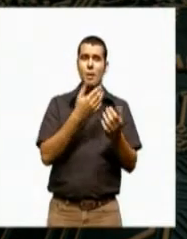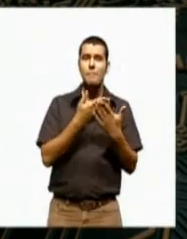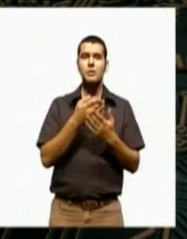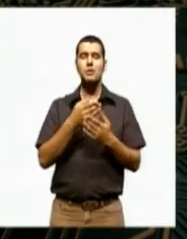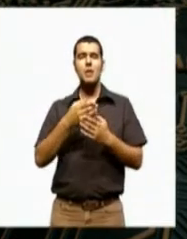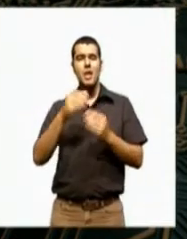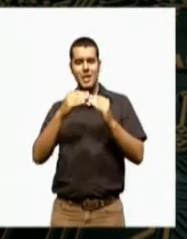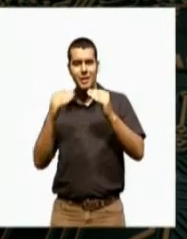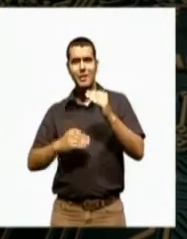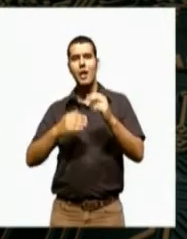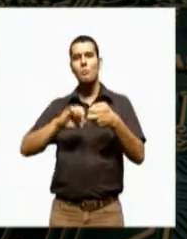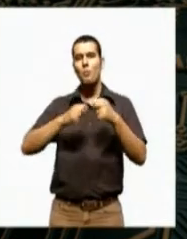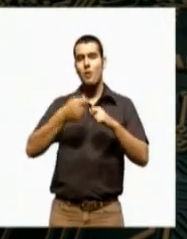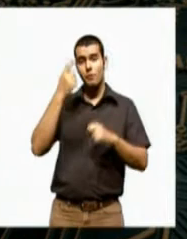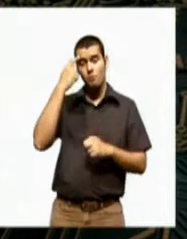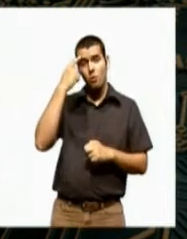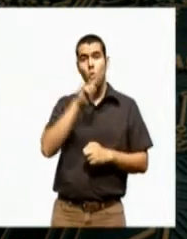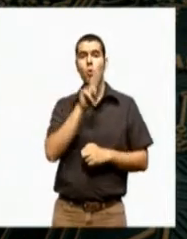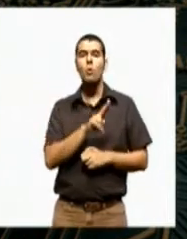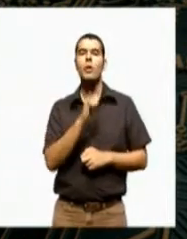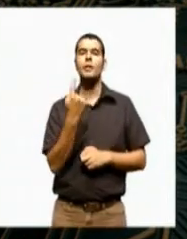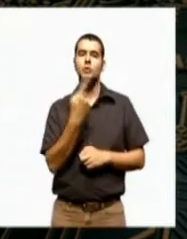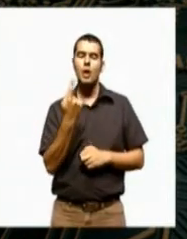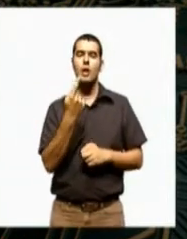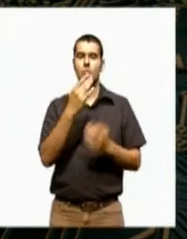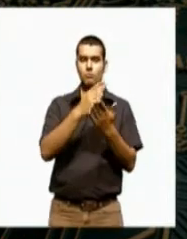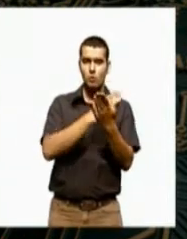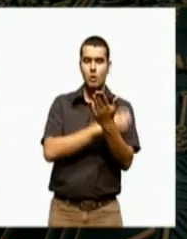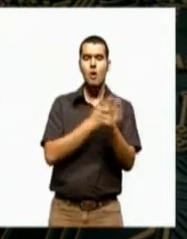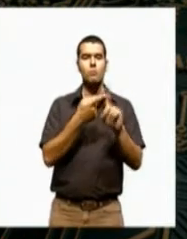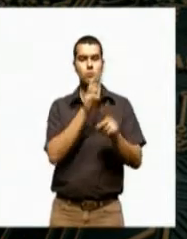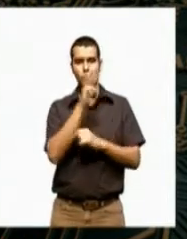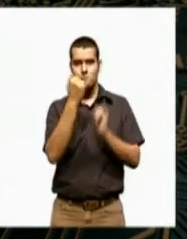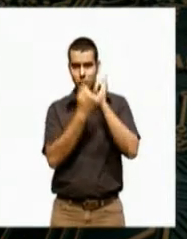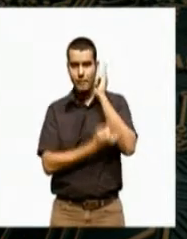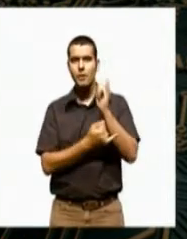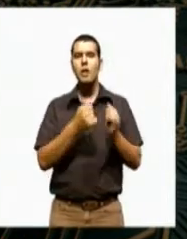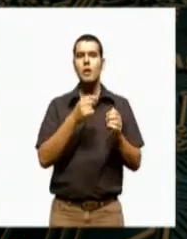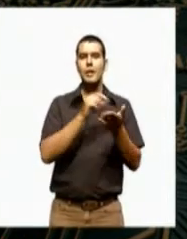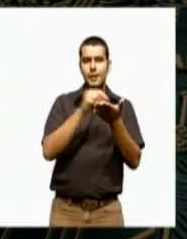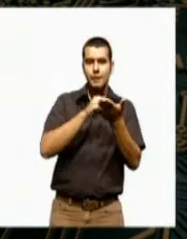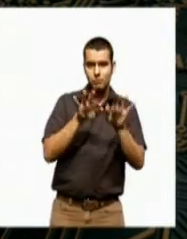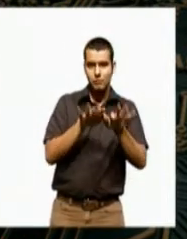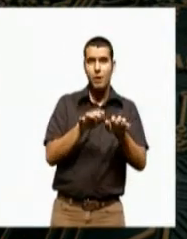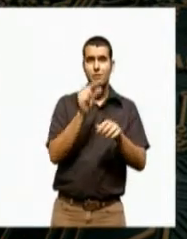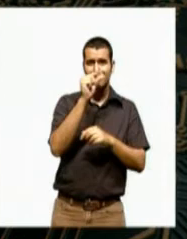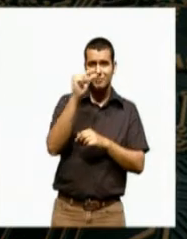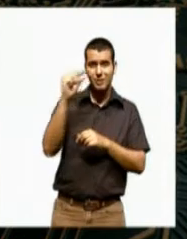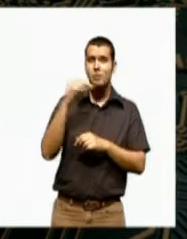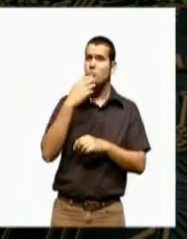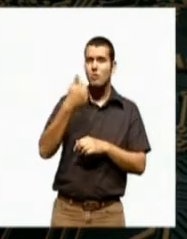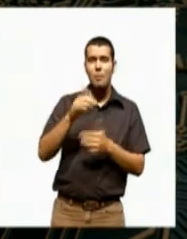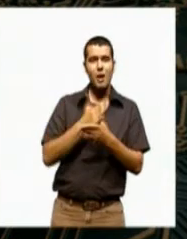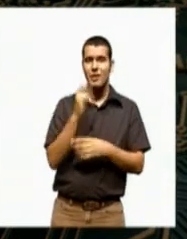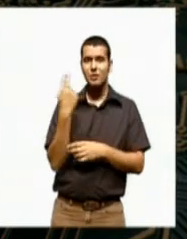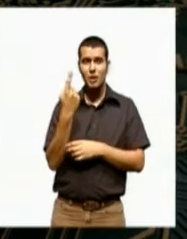jħseb kif jħiprezenta l-informazzjoni min arn maj jibbaza fuq l-koluri. Lissas argument jot għal kitt bar iħa li